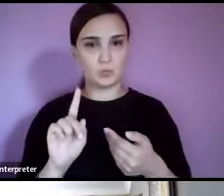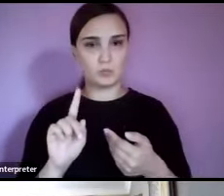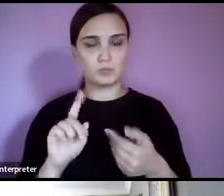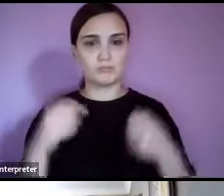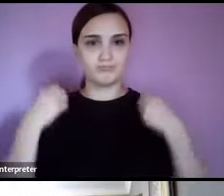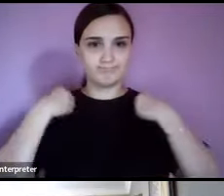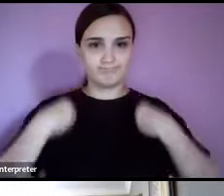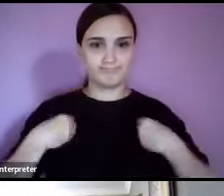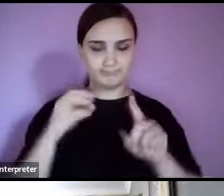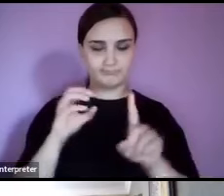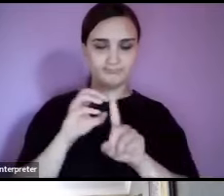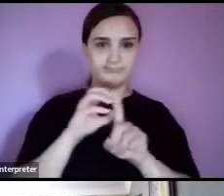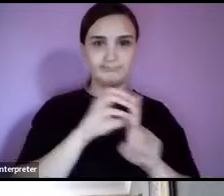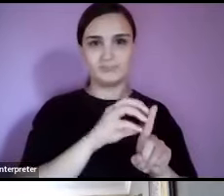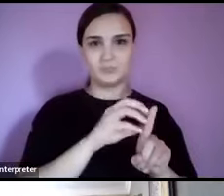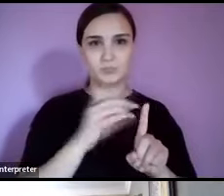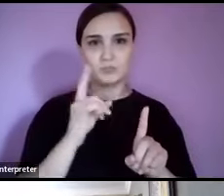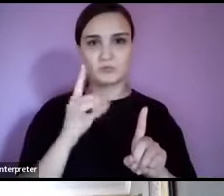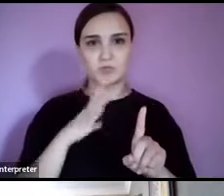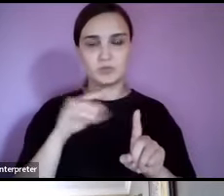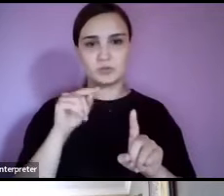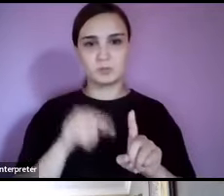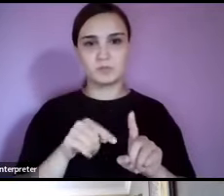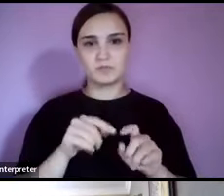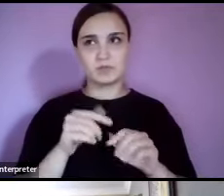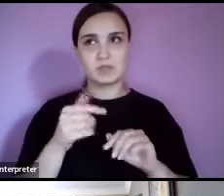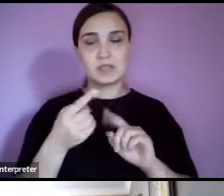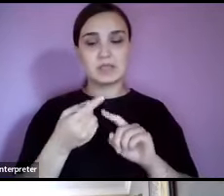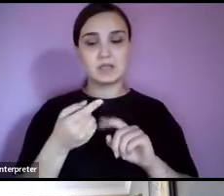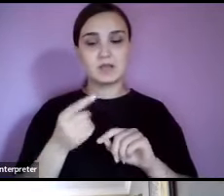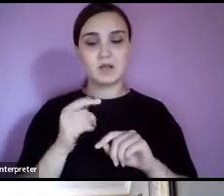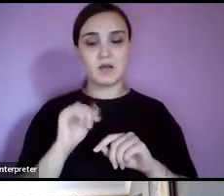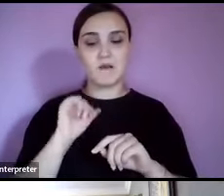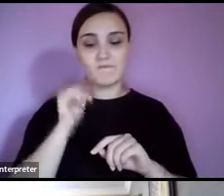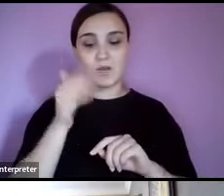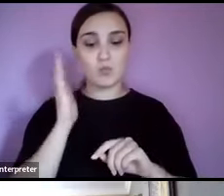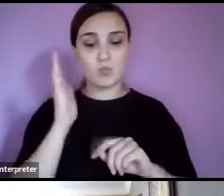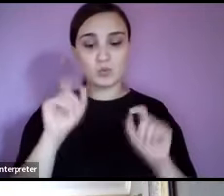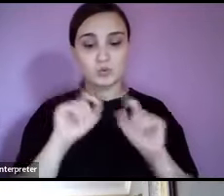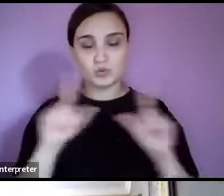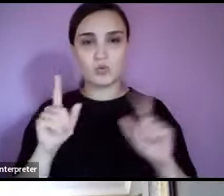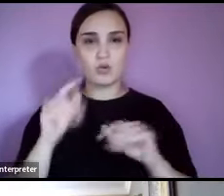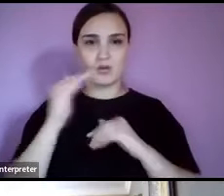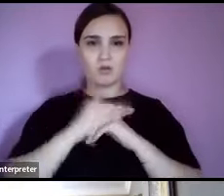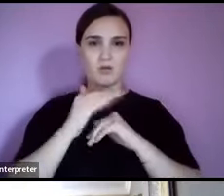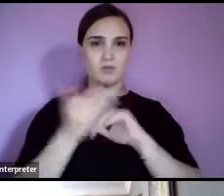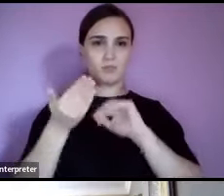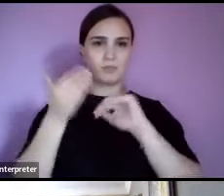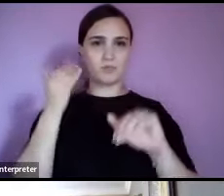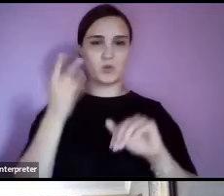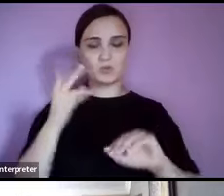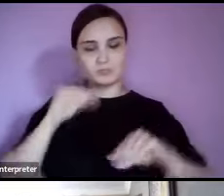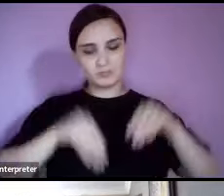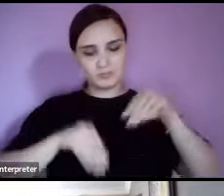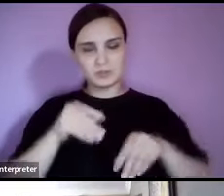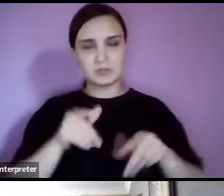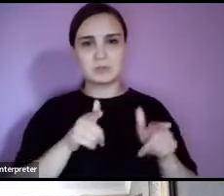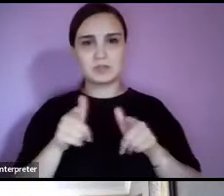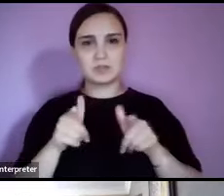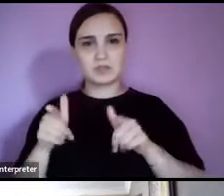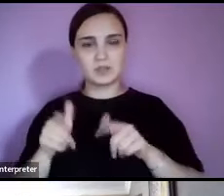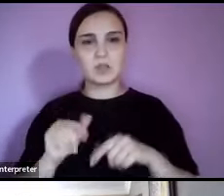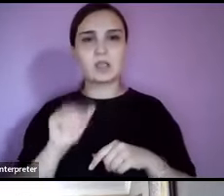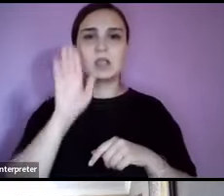ზურგჩანთაც იყოს მაქსიმალურად მოწესრიგებული წინა საღამოს და ისე რომ ეს თავიდან აგვარიდებს დილით